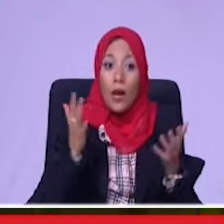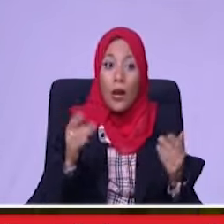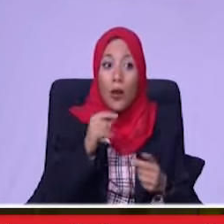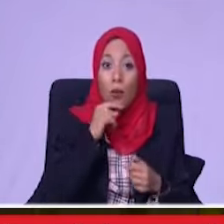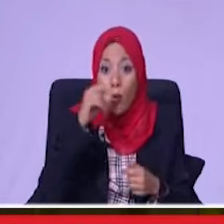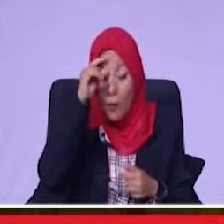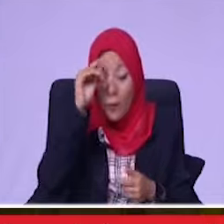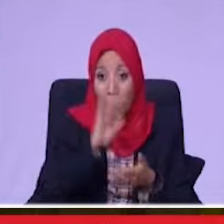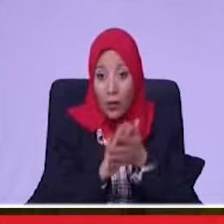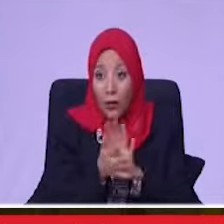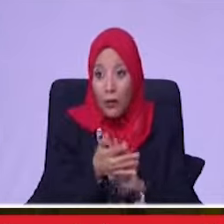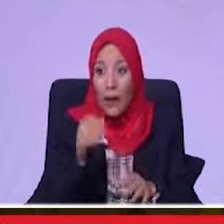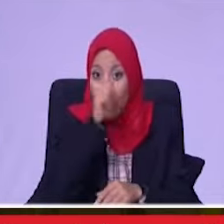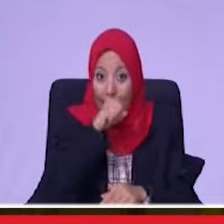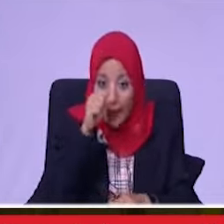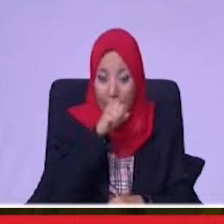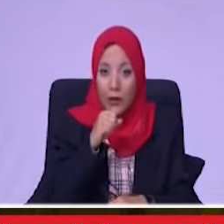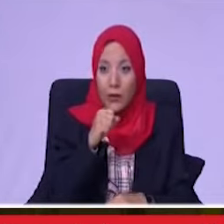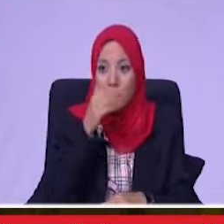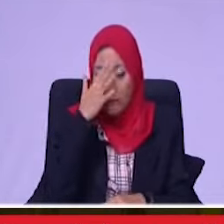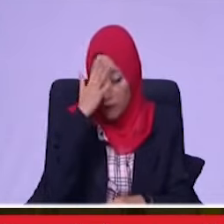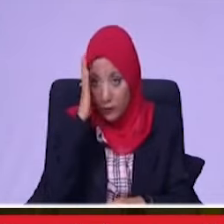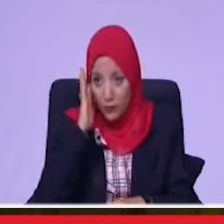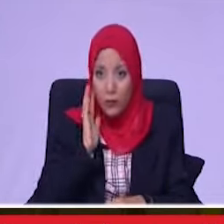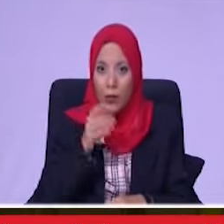بها؟ أغاني مثلا؟ تواشيح؟